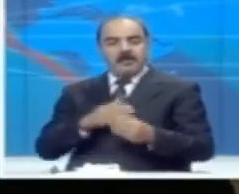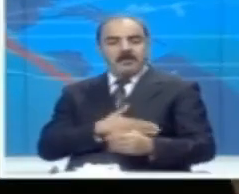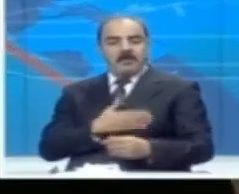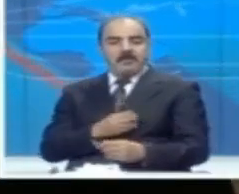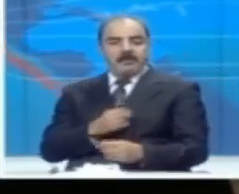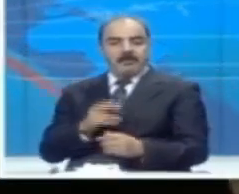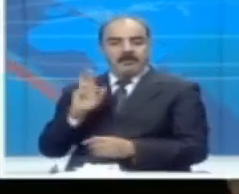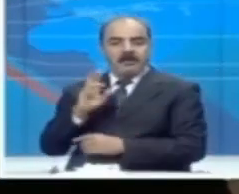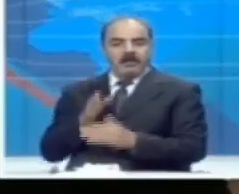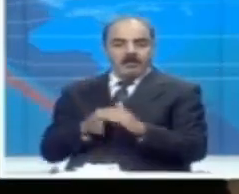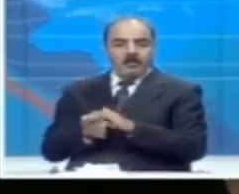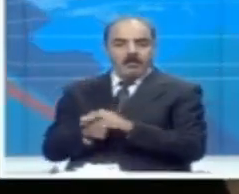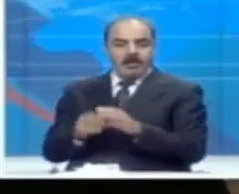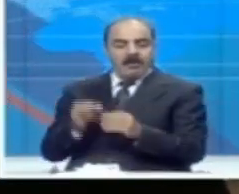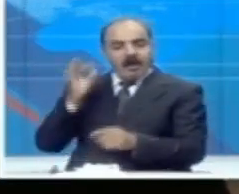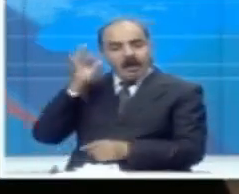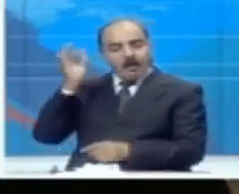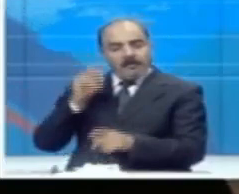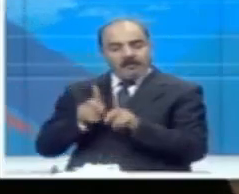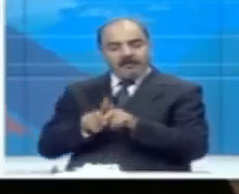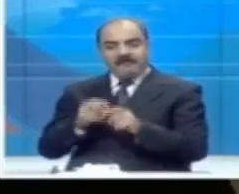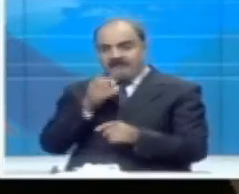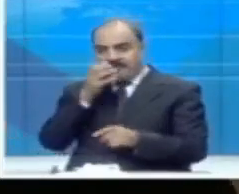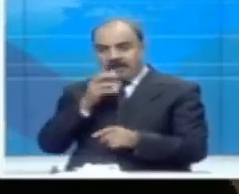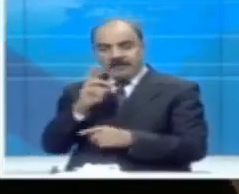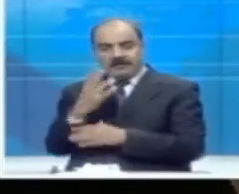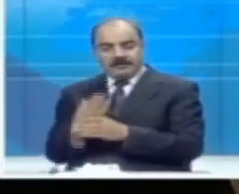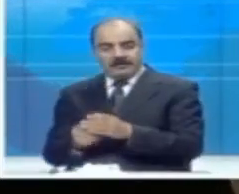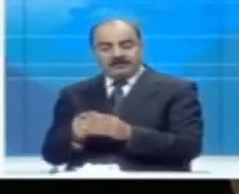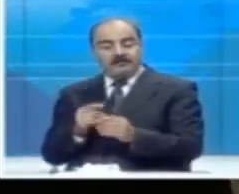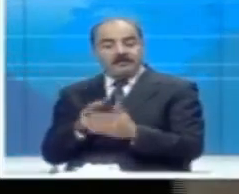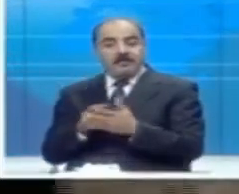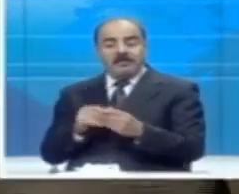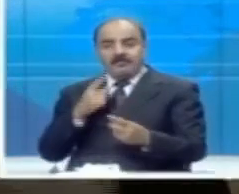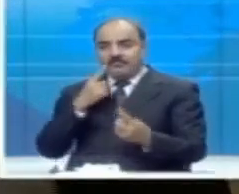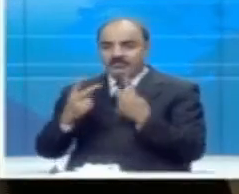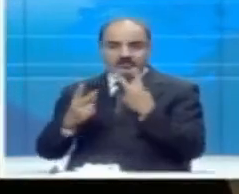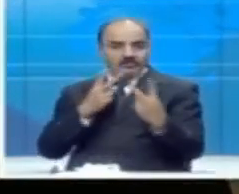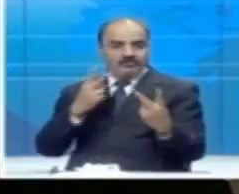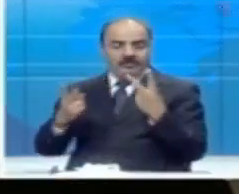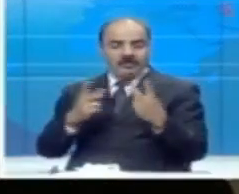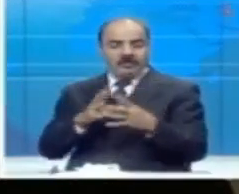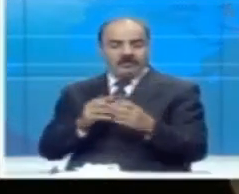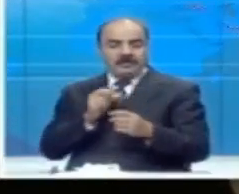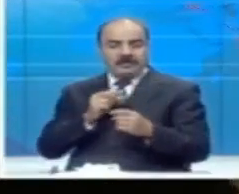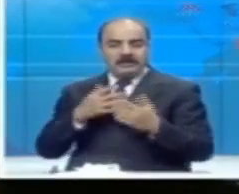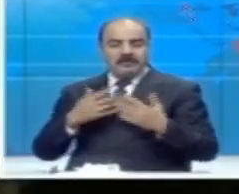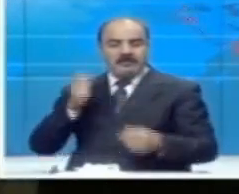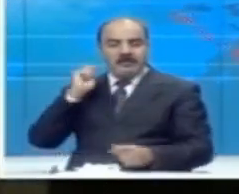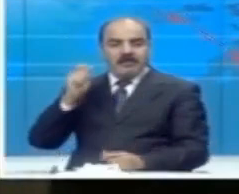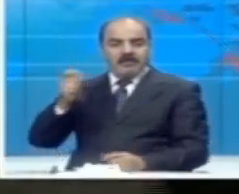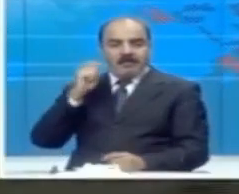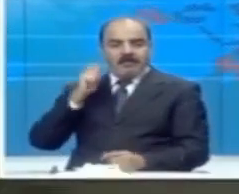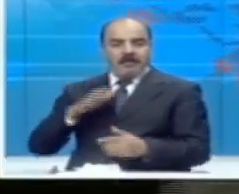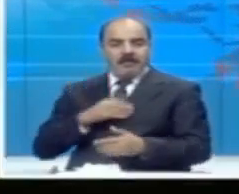احتفلت الكنيسة السريانية بغمرة بعيد الميلاد المجيد، والتي ضوت في أرجائها الترانيم الدينية والأجراس